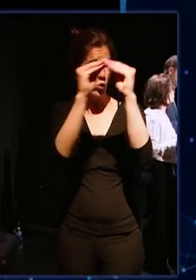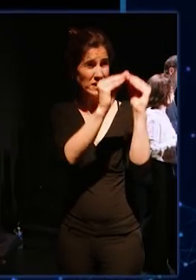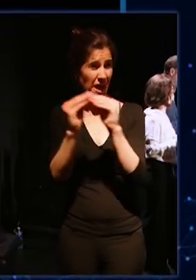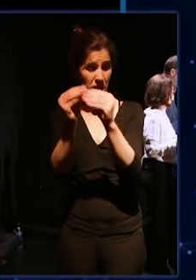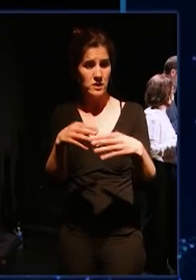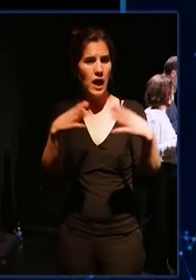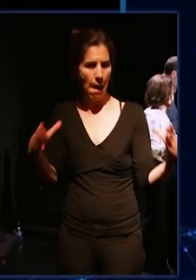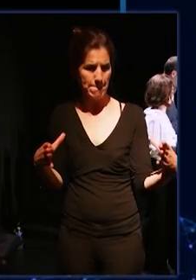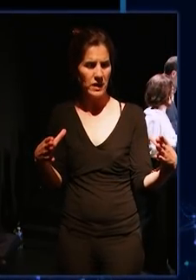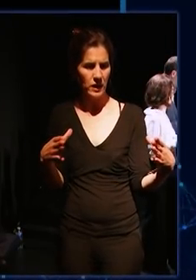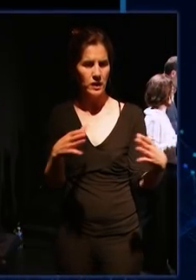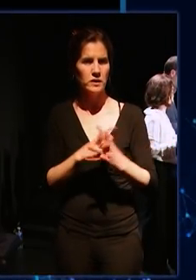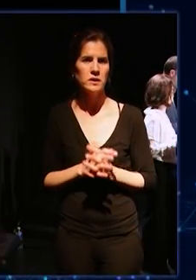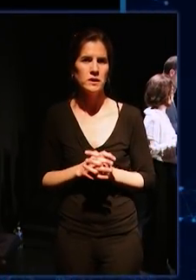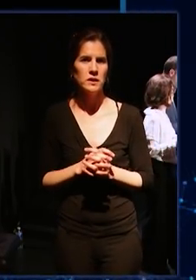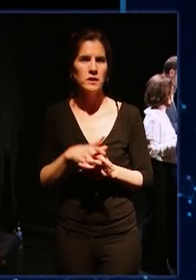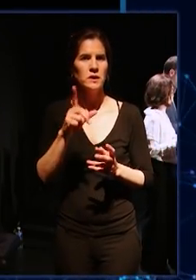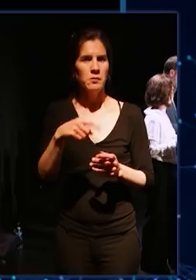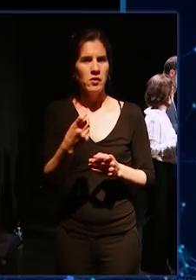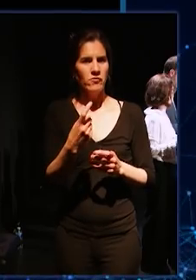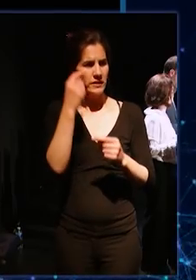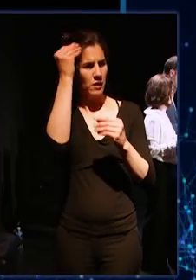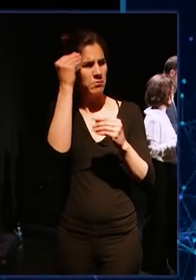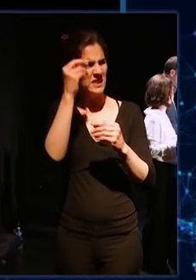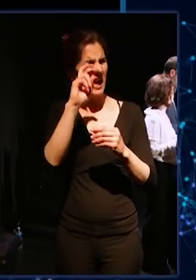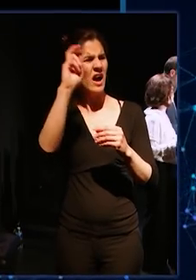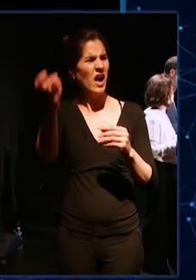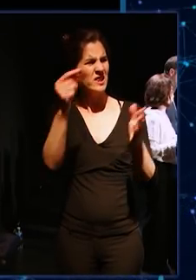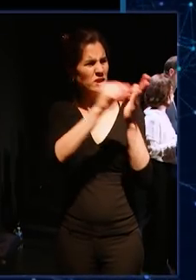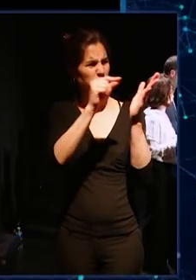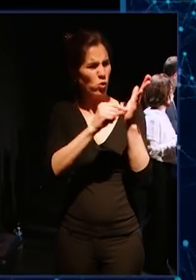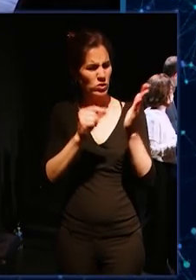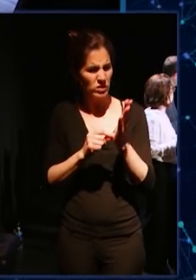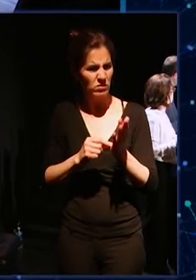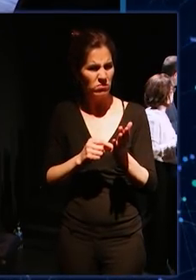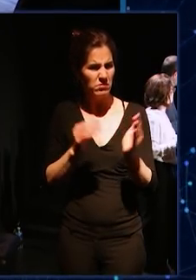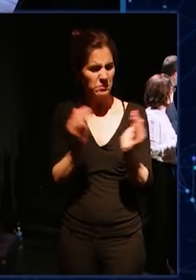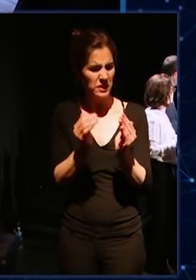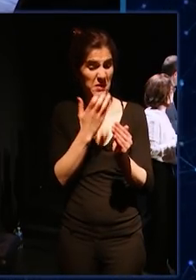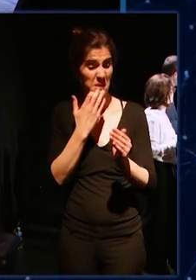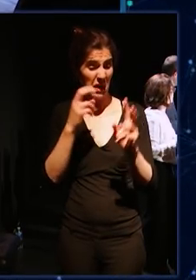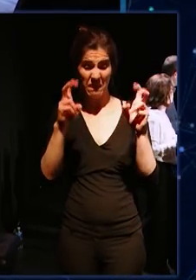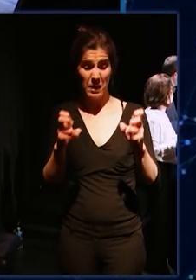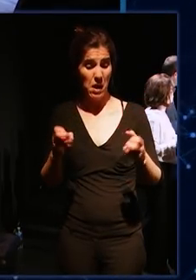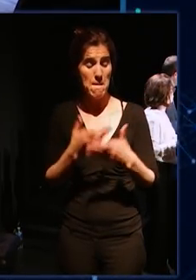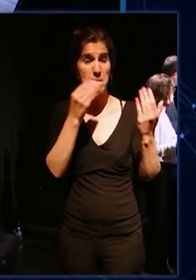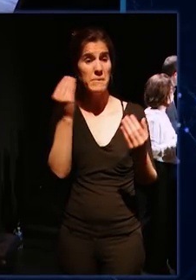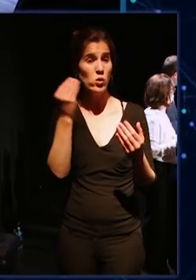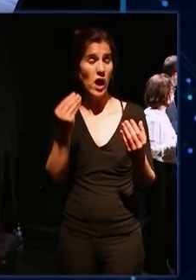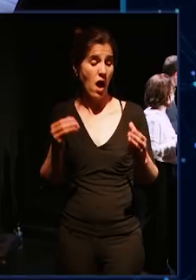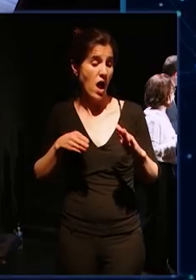pensar en altres punts o projectes que es puguin fer més petits, com podria ser millorar l'accessibilitat i